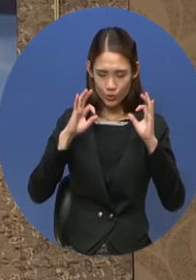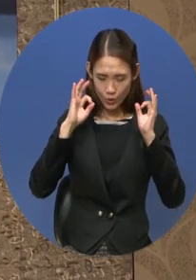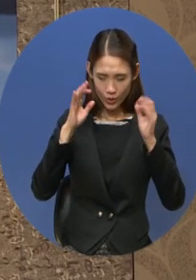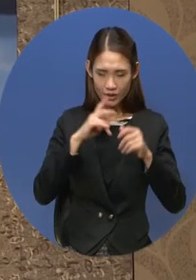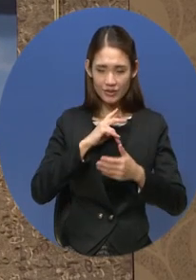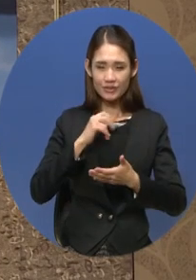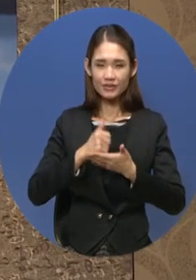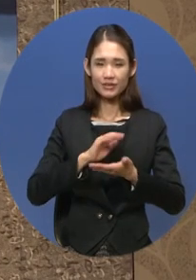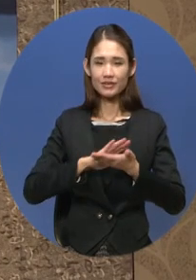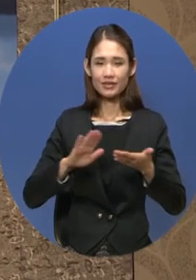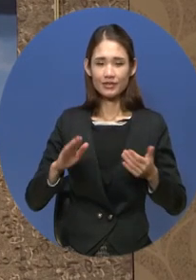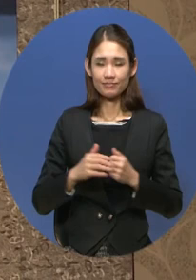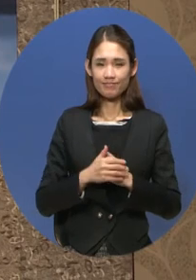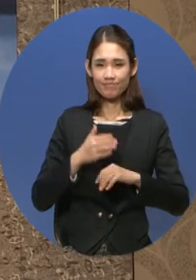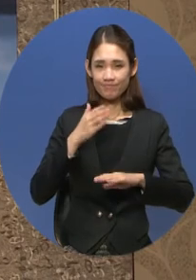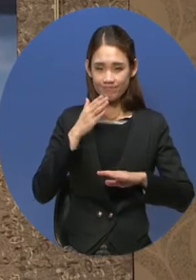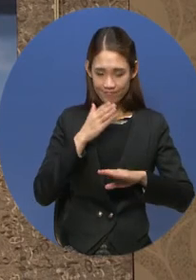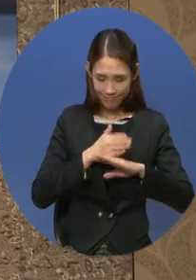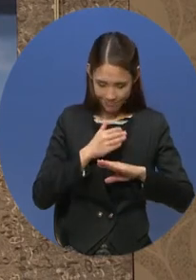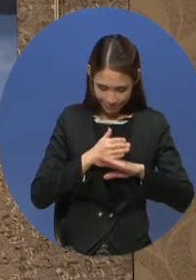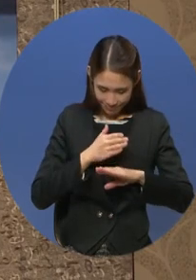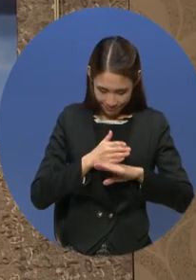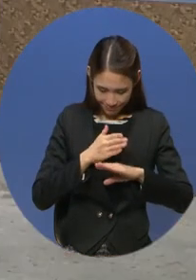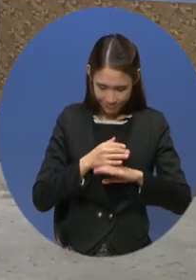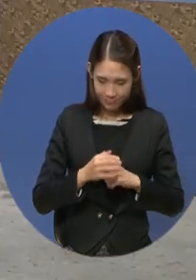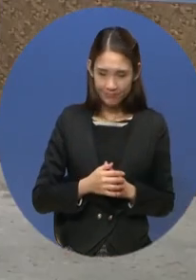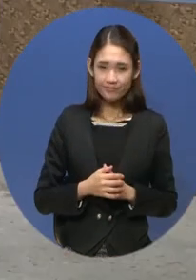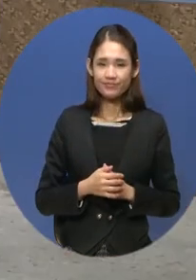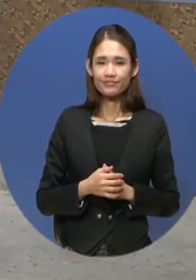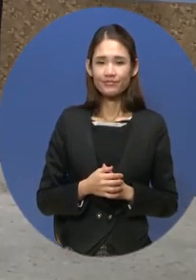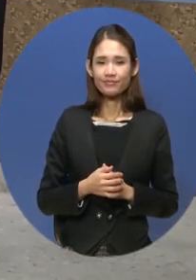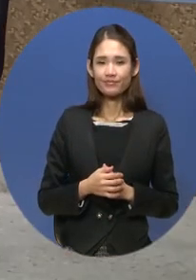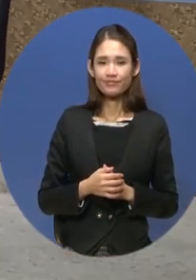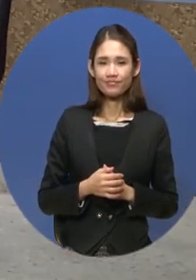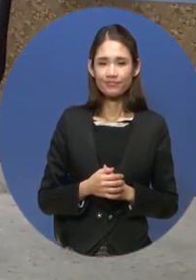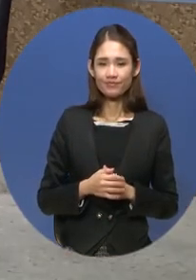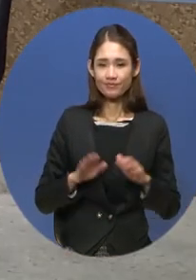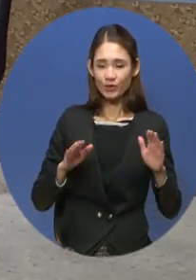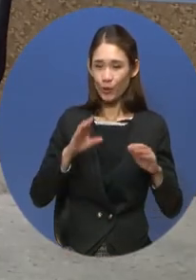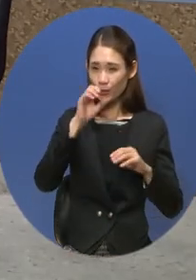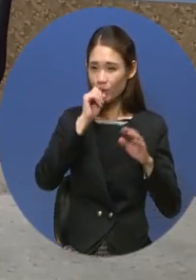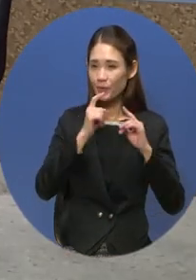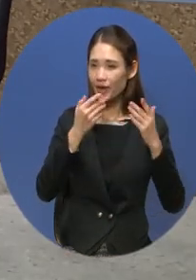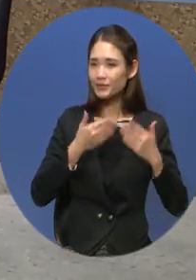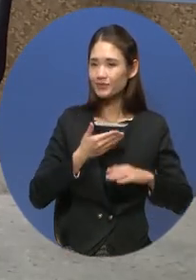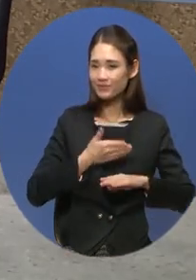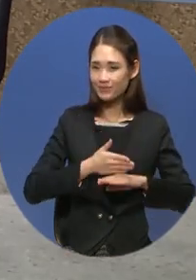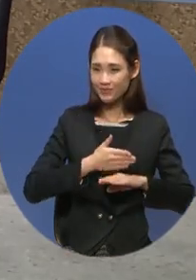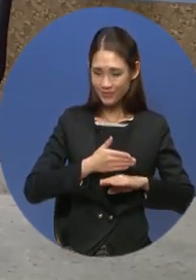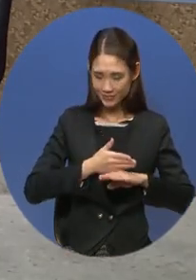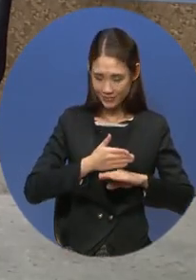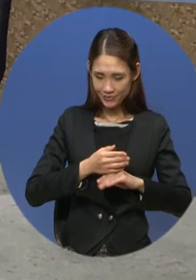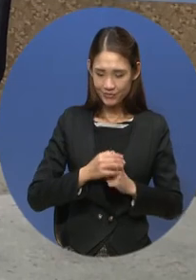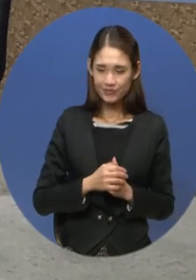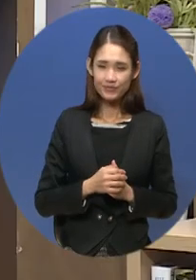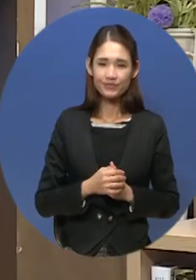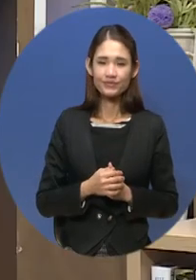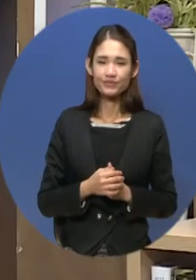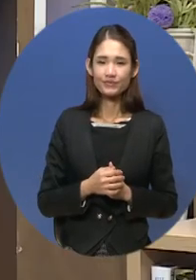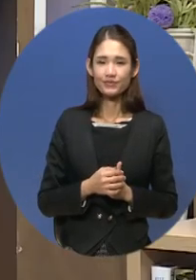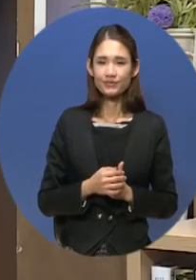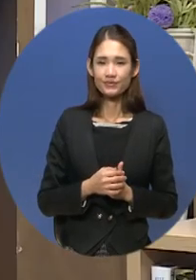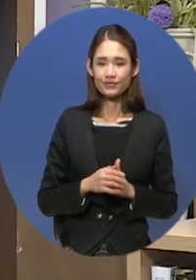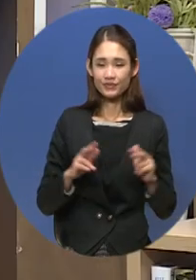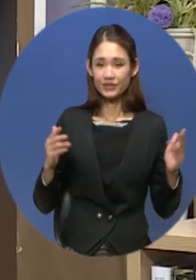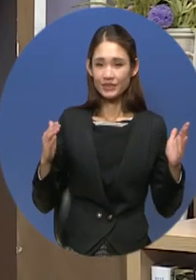노력하는 도의원이 되도록 하겠습니다. 고맙습니다. 네, 오늘 좋은 말씀 감사합니다. 네, 감사합니다.